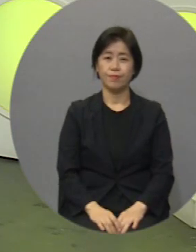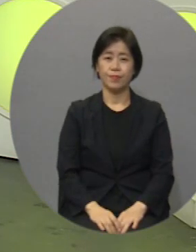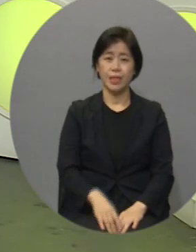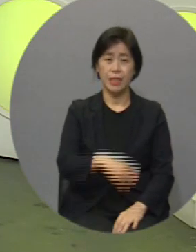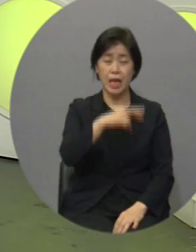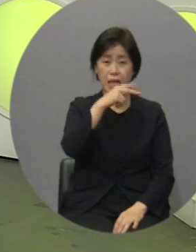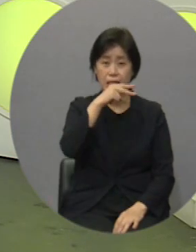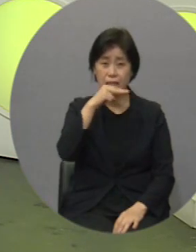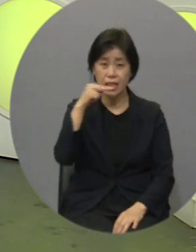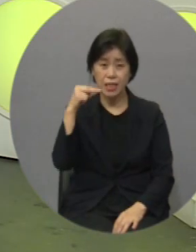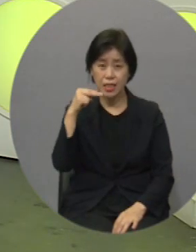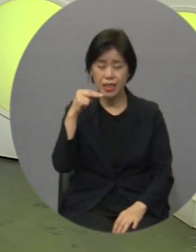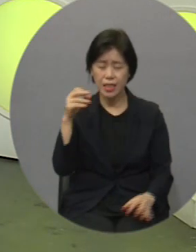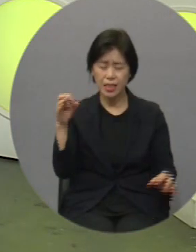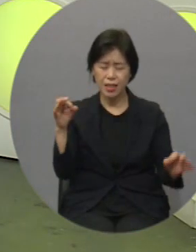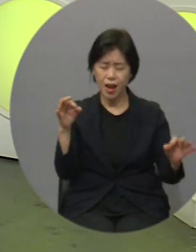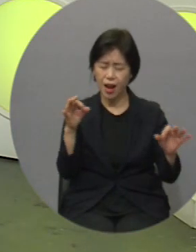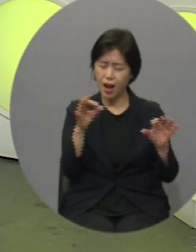향기도